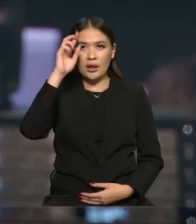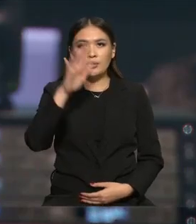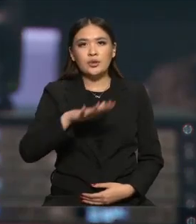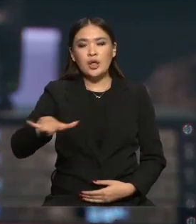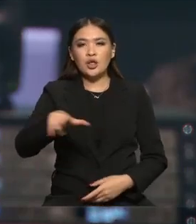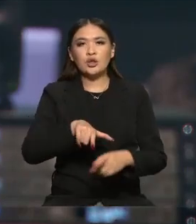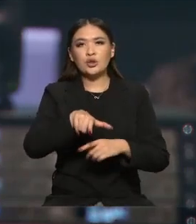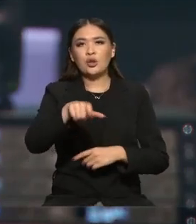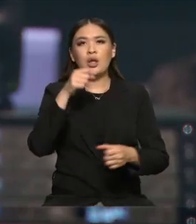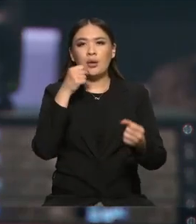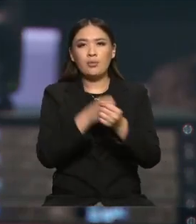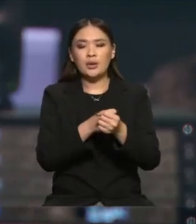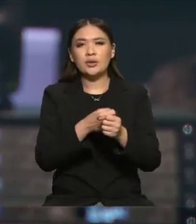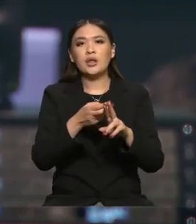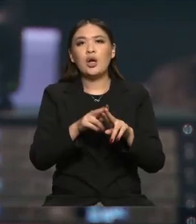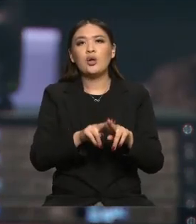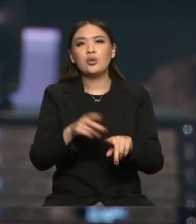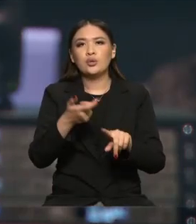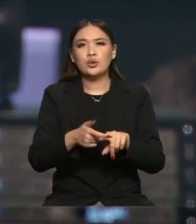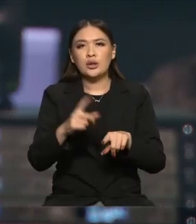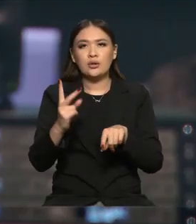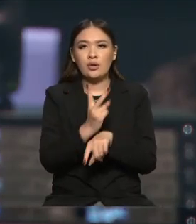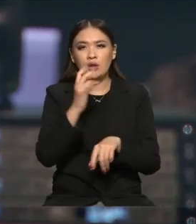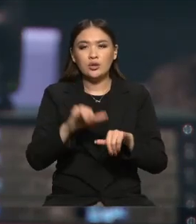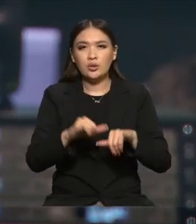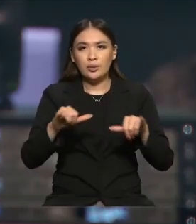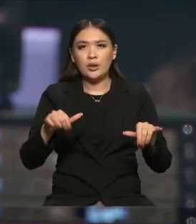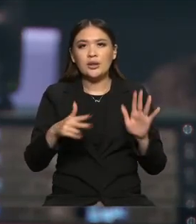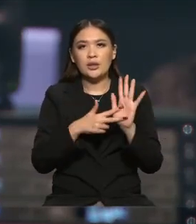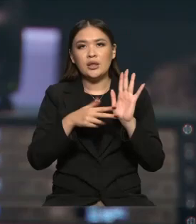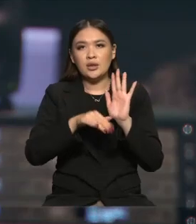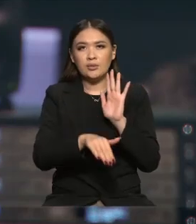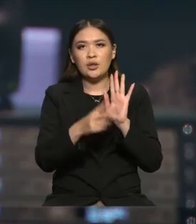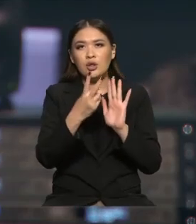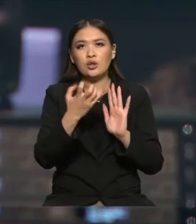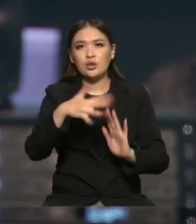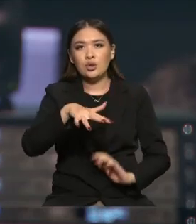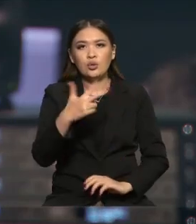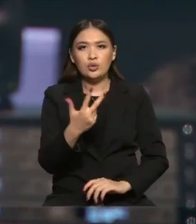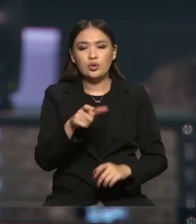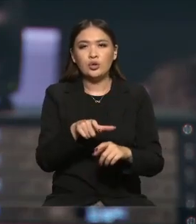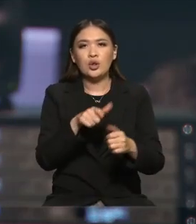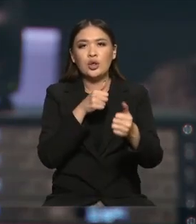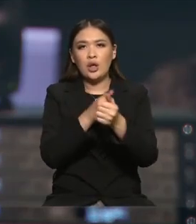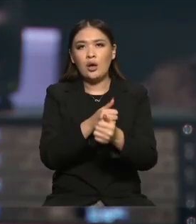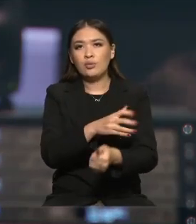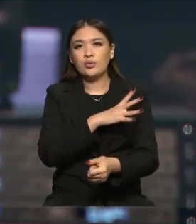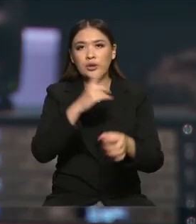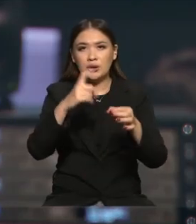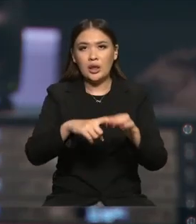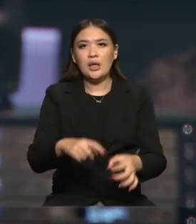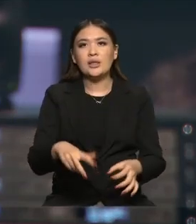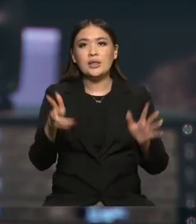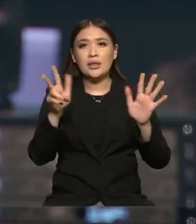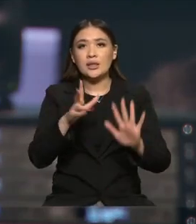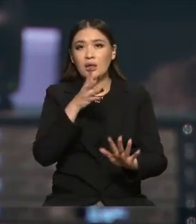Елімізде жол апаты екі есе көбейген. Мәселен, былтыр дәл осы кезде 8253 жол көлік оқиғасы тіркелсе, биыл 8